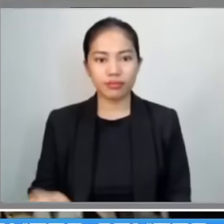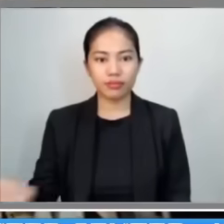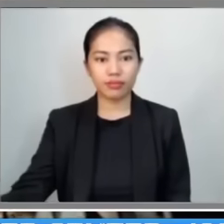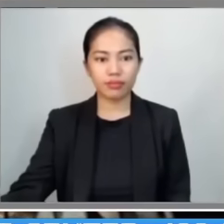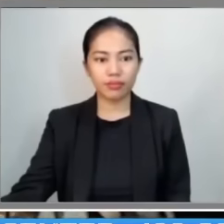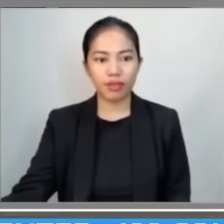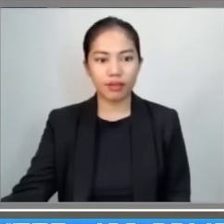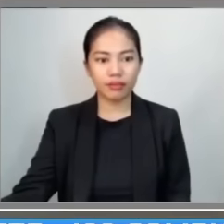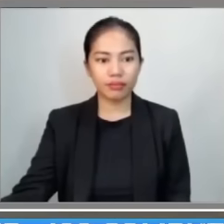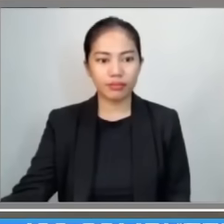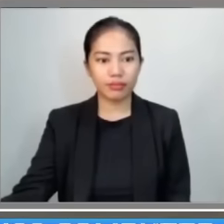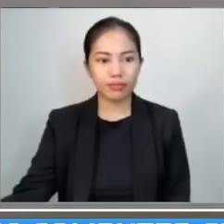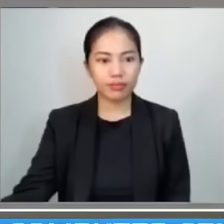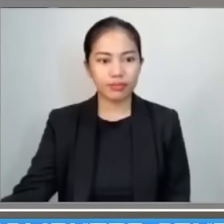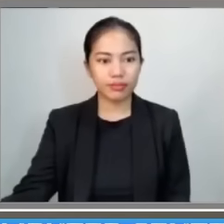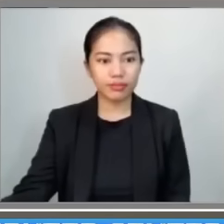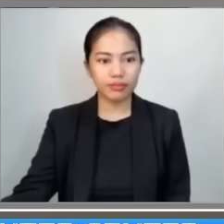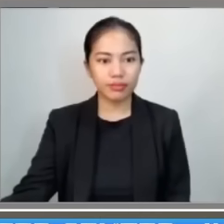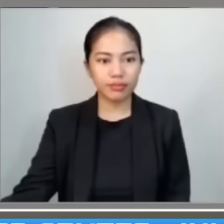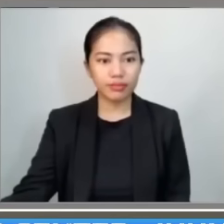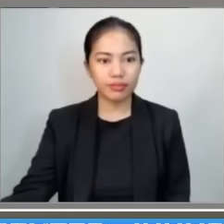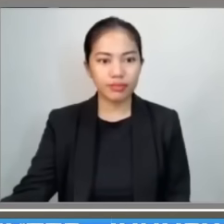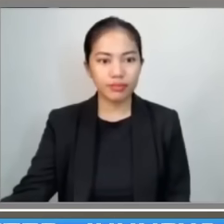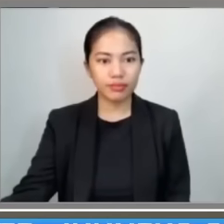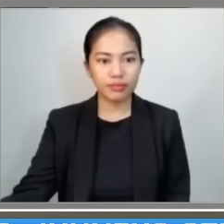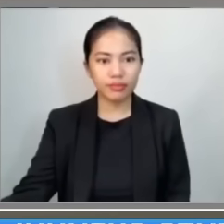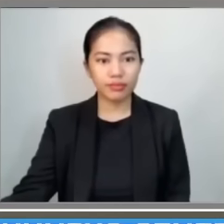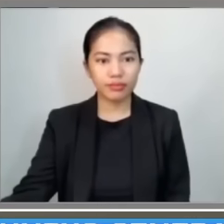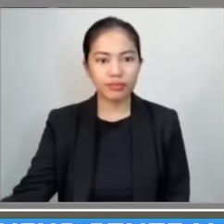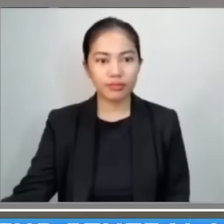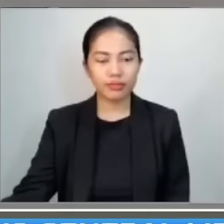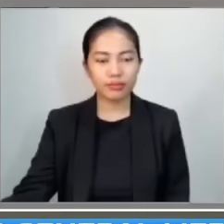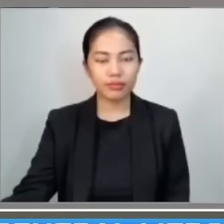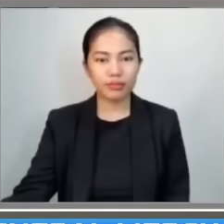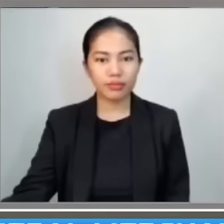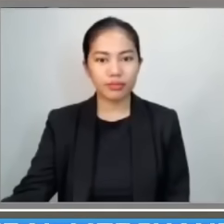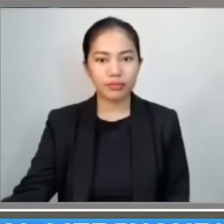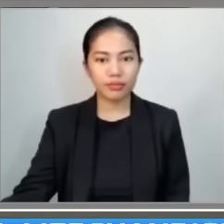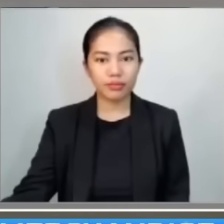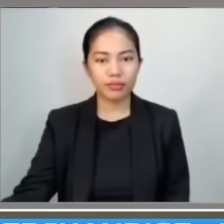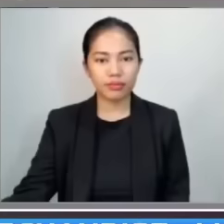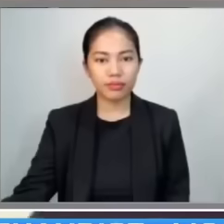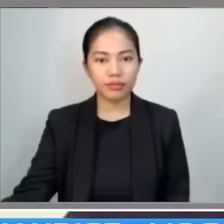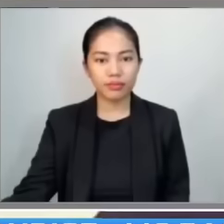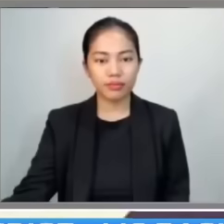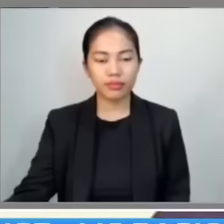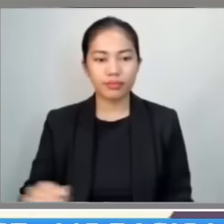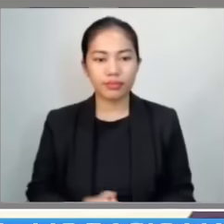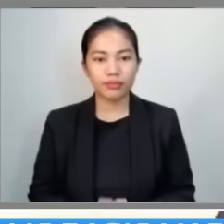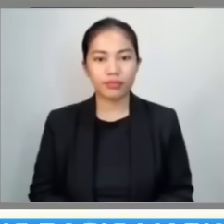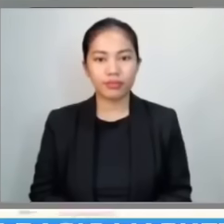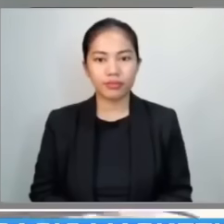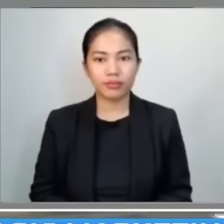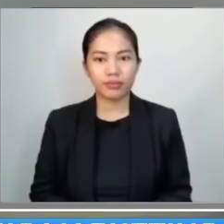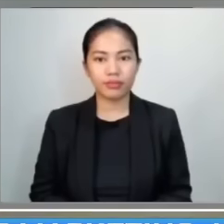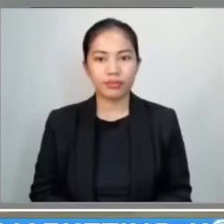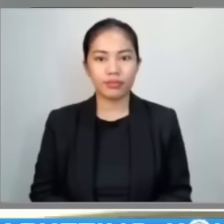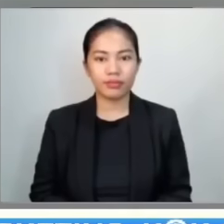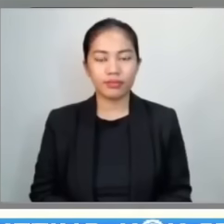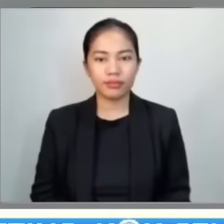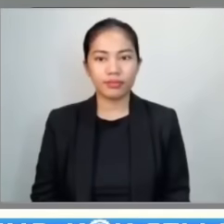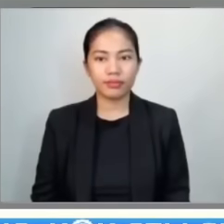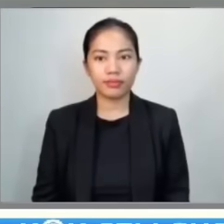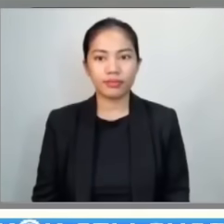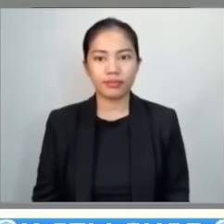ca and air Patrol lumipad naman ang ph8 Poseidon surveillance aircraft ng us navy kasama ang ilang media para magsilbing